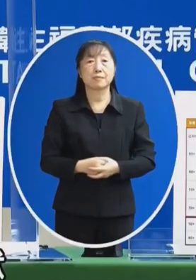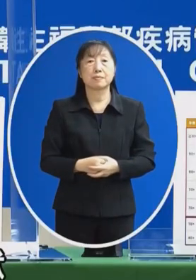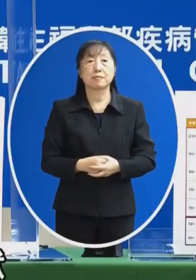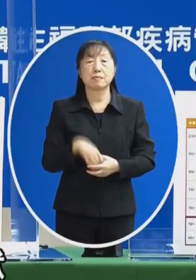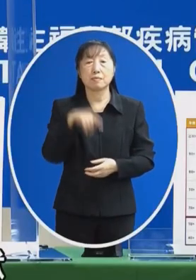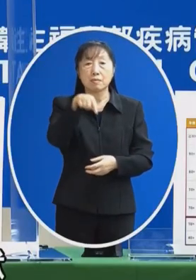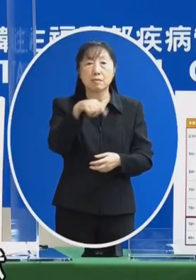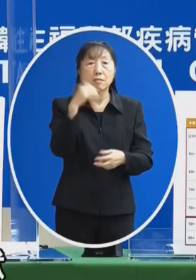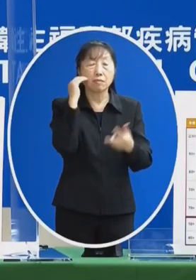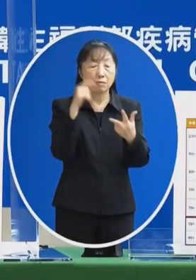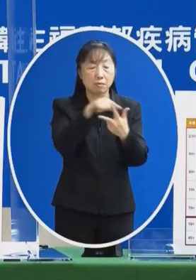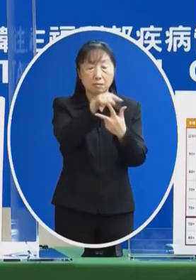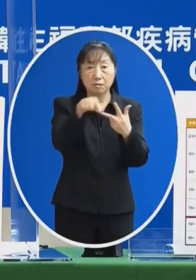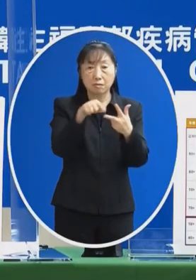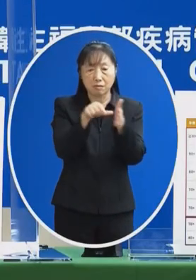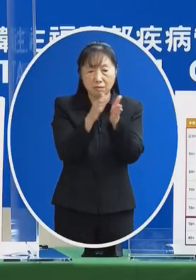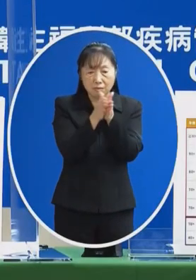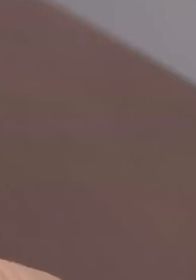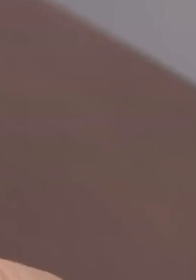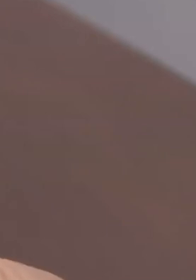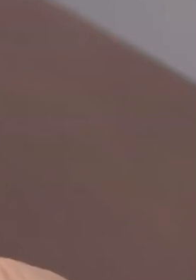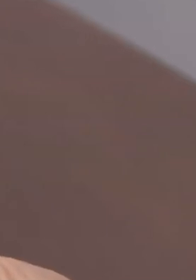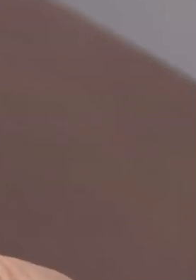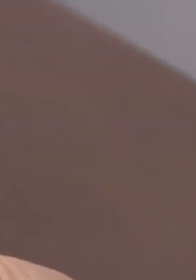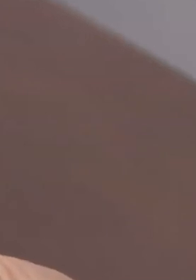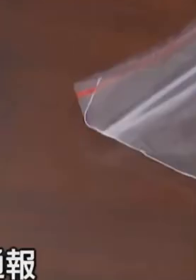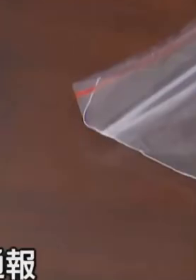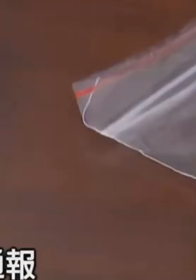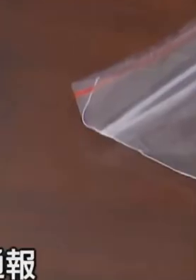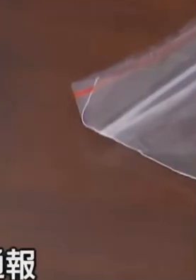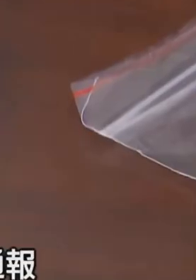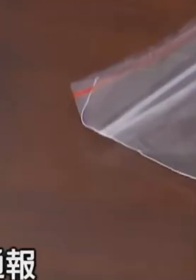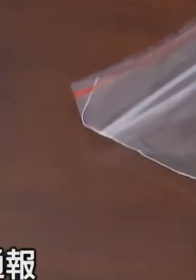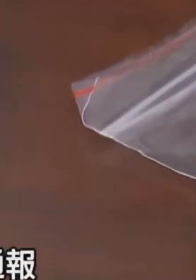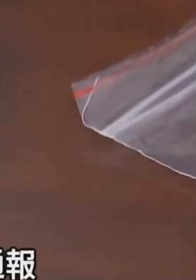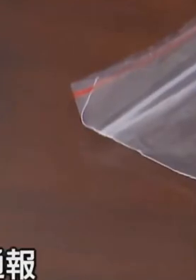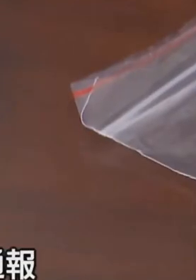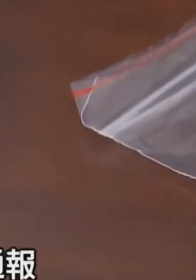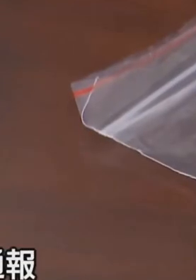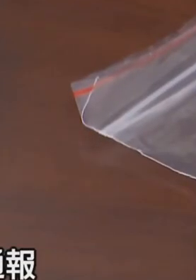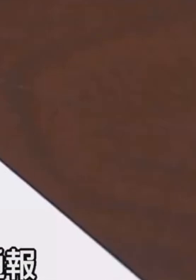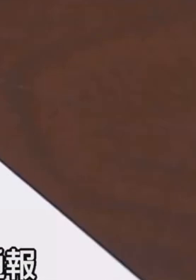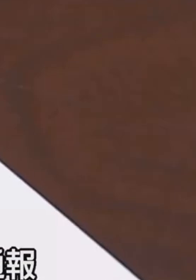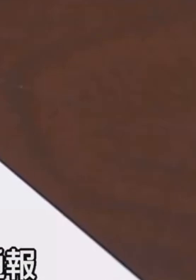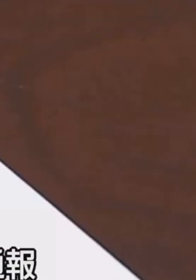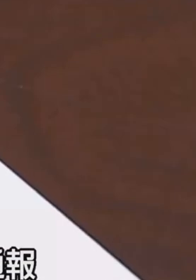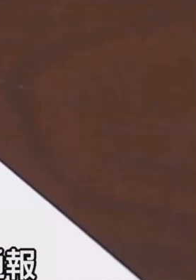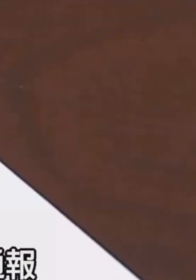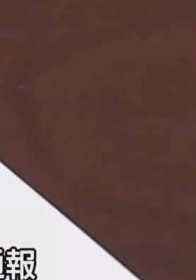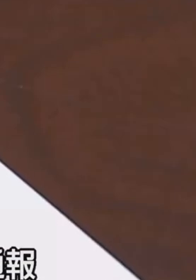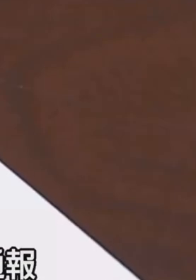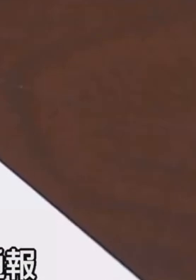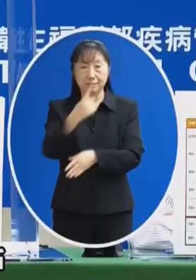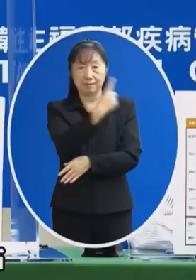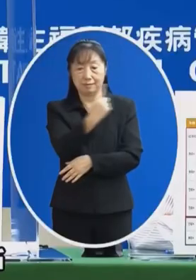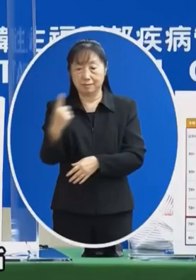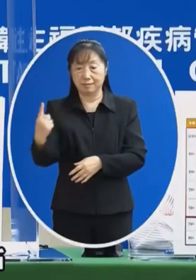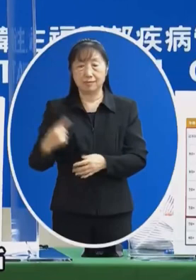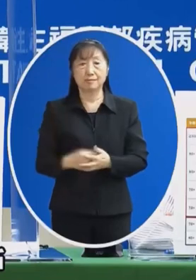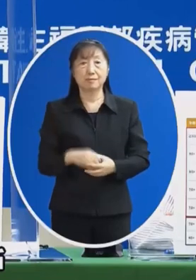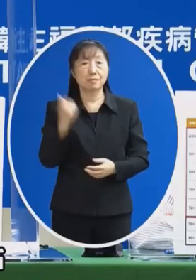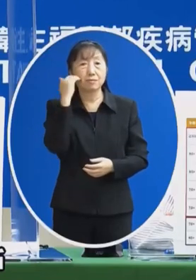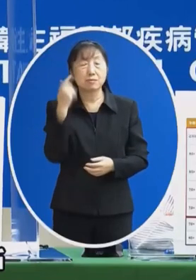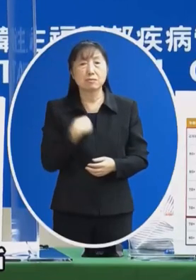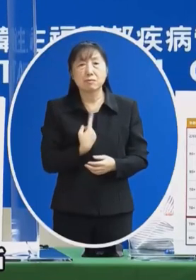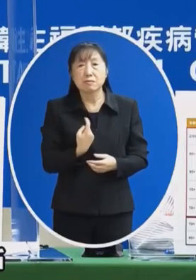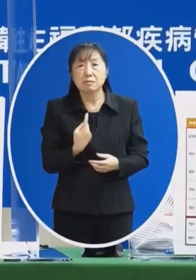间当然有症状，那可以使用这个快筛，那可以如果是阳性，那当然就要来通报。那如果没